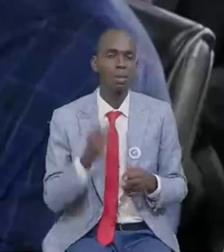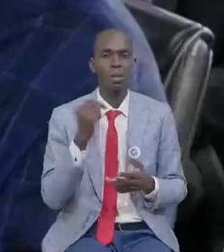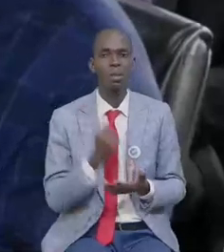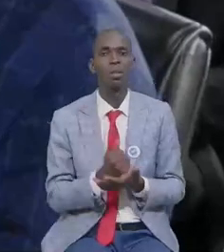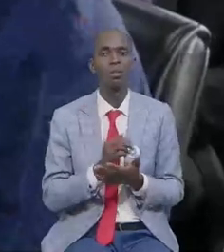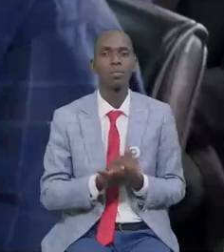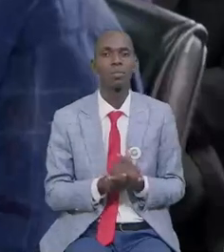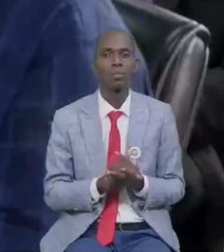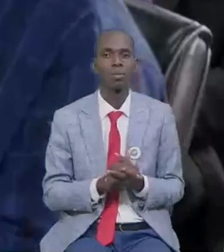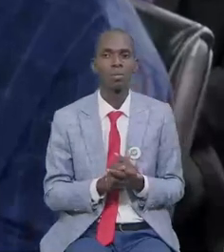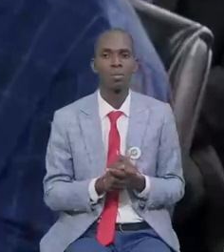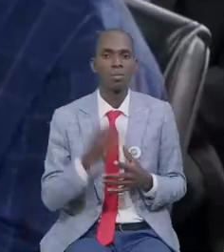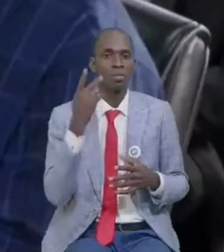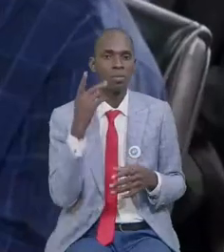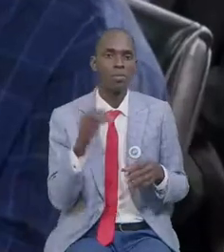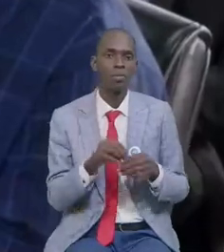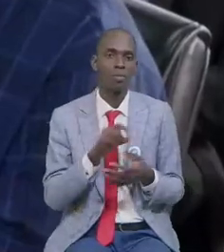Jésus.